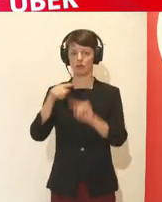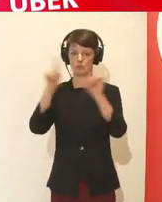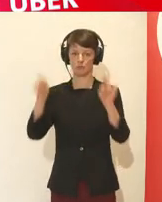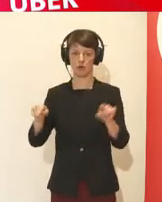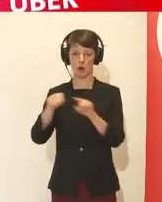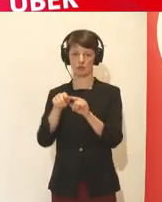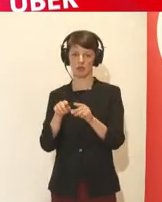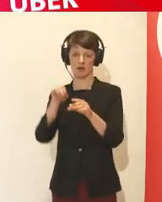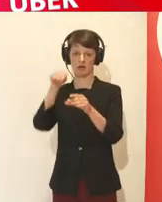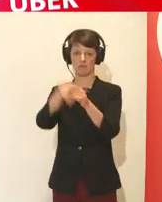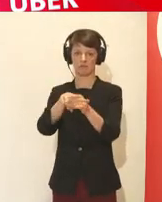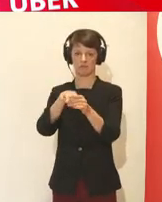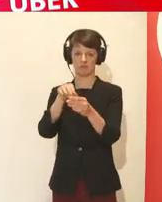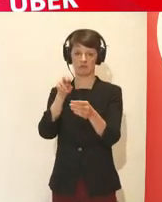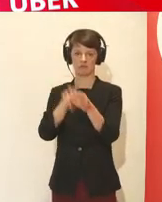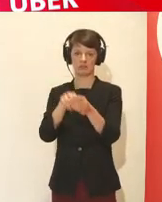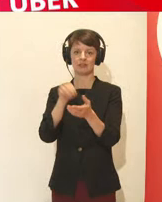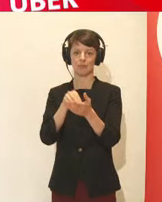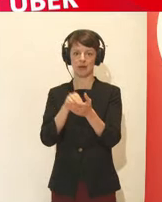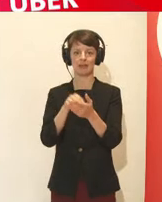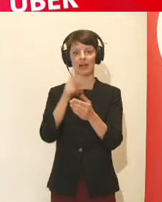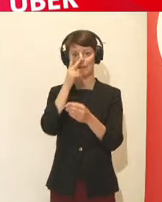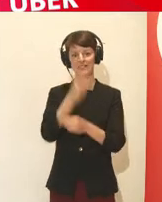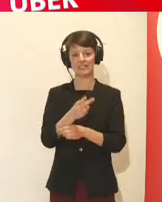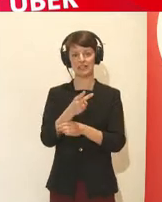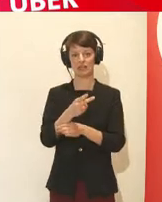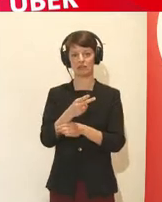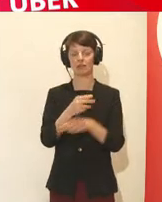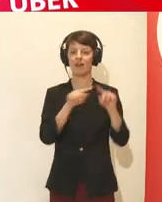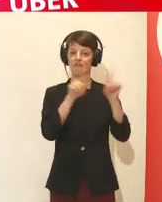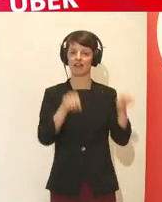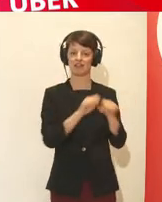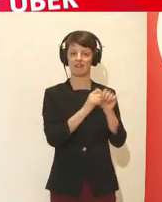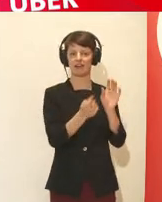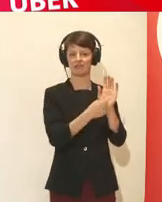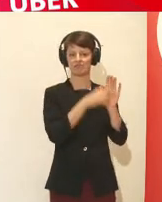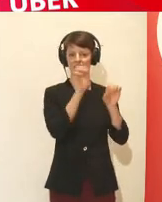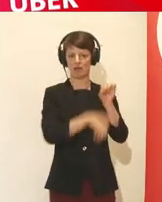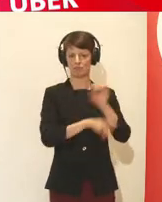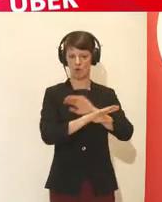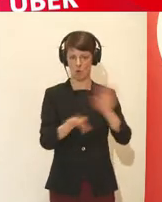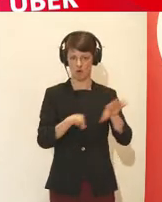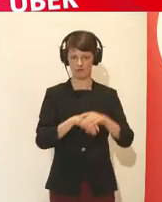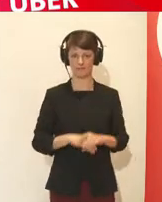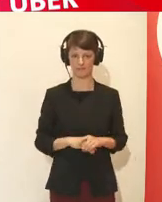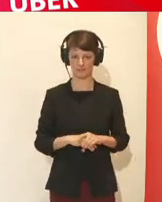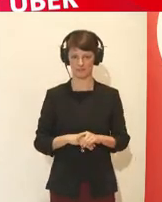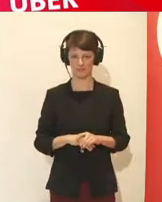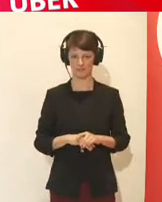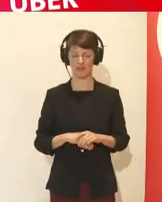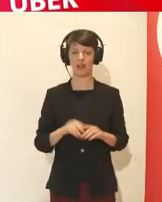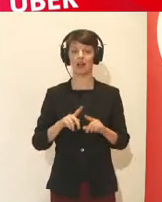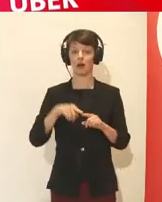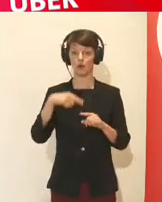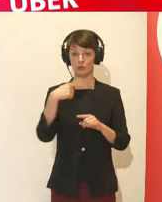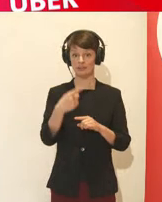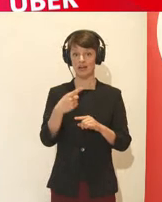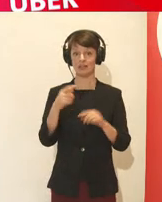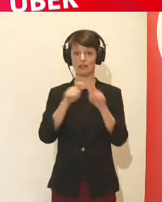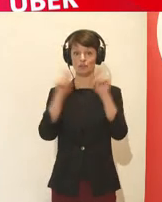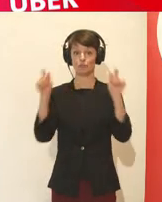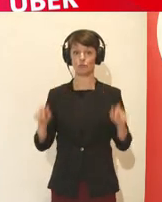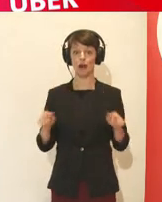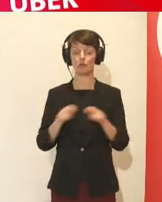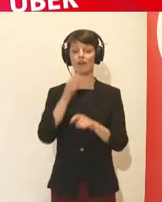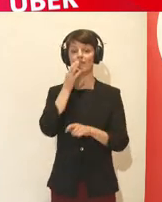teilnehmen genau hier seht ihr jetzt auch das popup-fenster dass ihr wegklicken könnt und als nächstes fragt euch dann euer browser noch